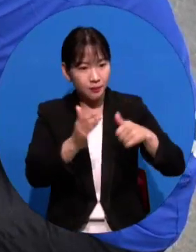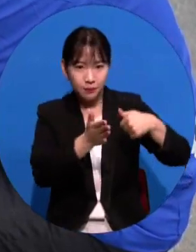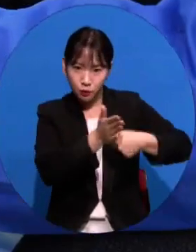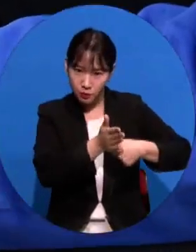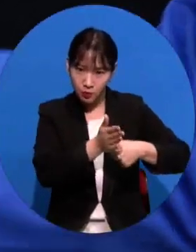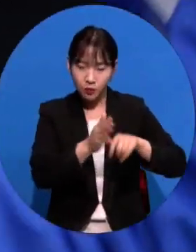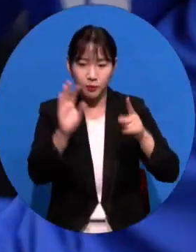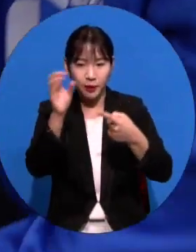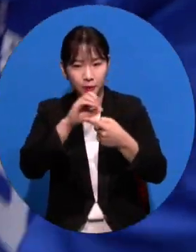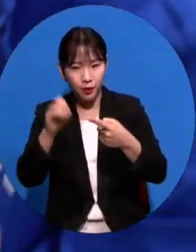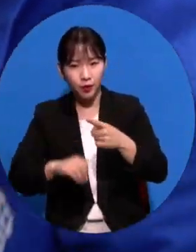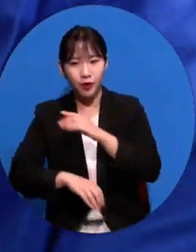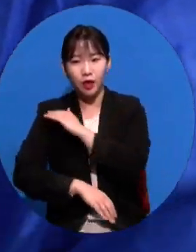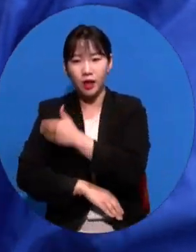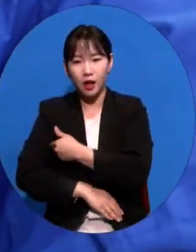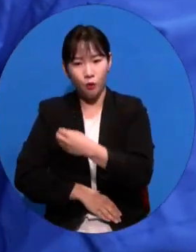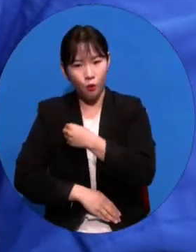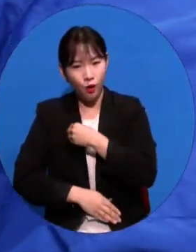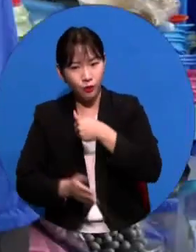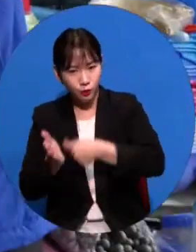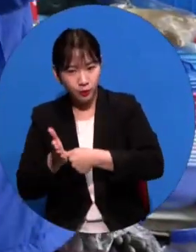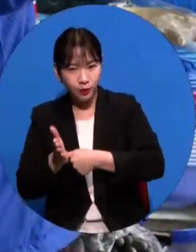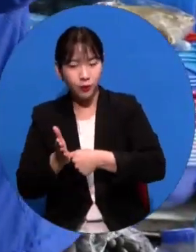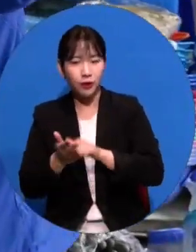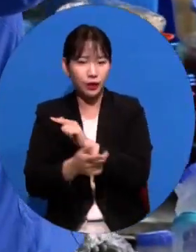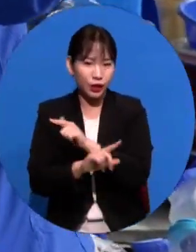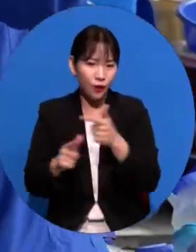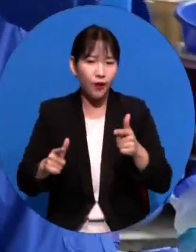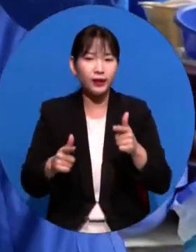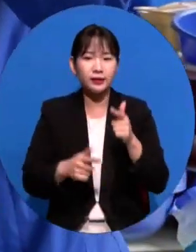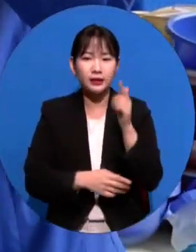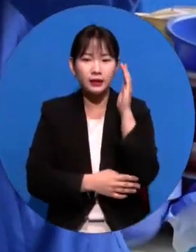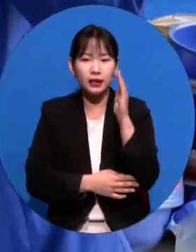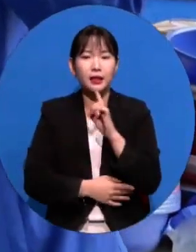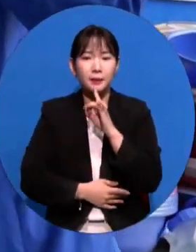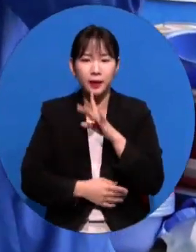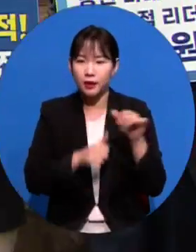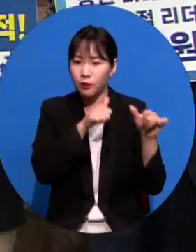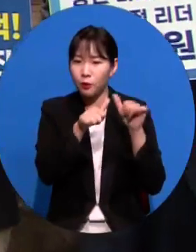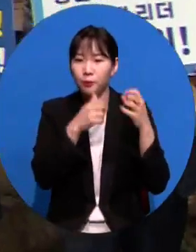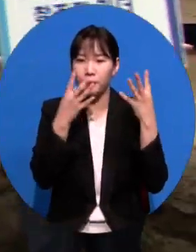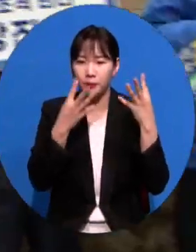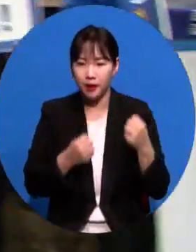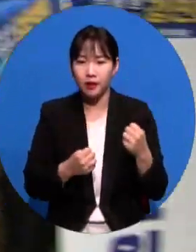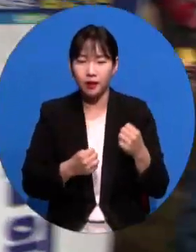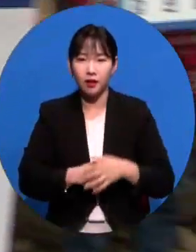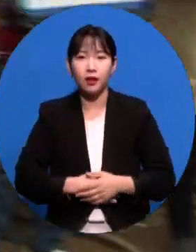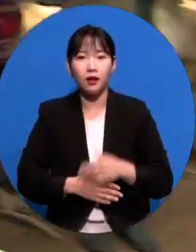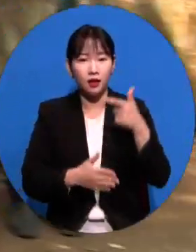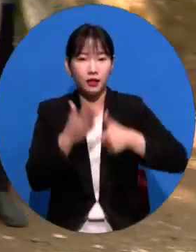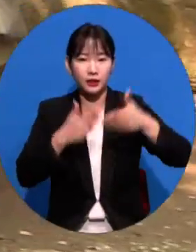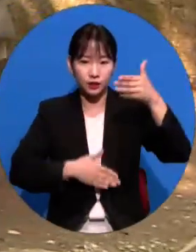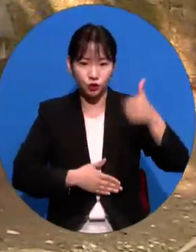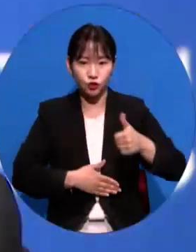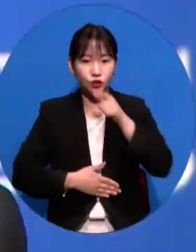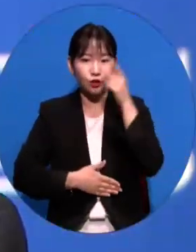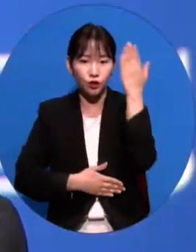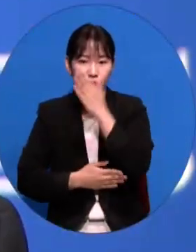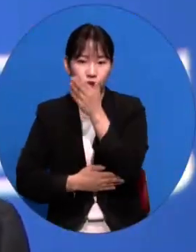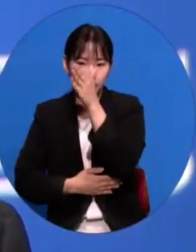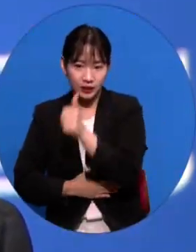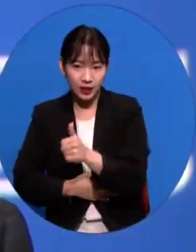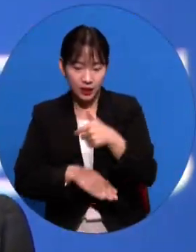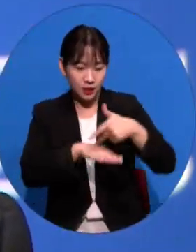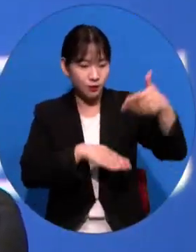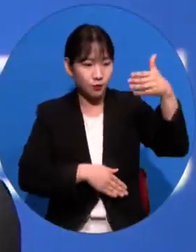100% 권리다 원 투표 등 각가지 설 만남 무한 상태입니다 당진군 수 6시 장 친 도